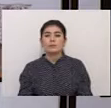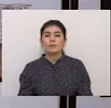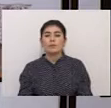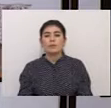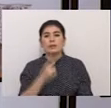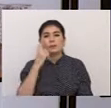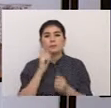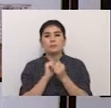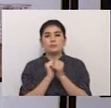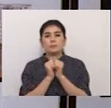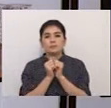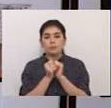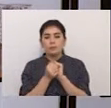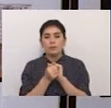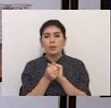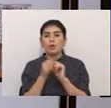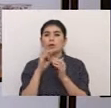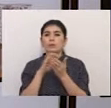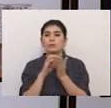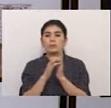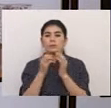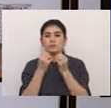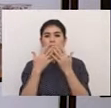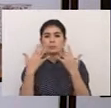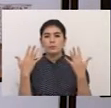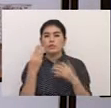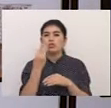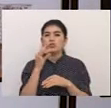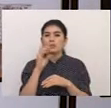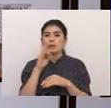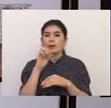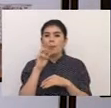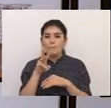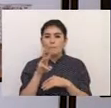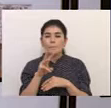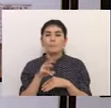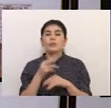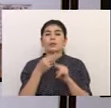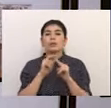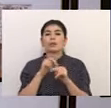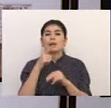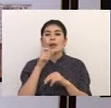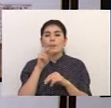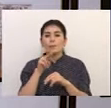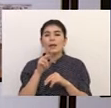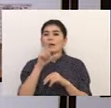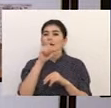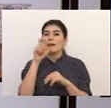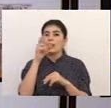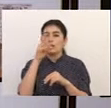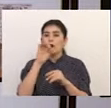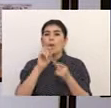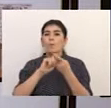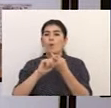Esda saqlang. Xona yorug' va shinam edi. Ushbu gapda edi